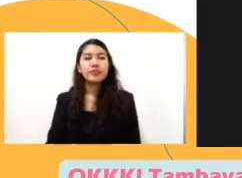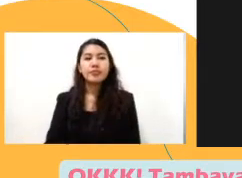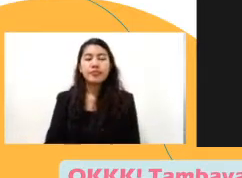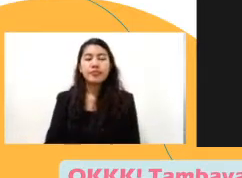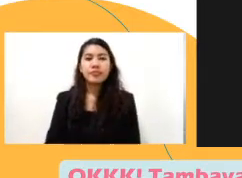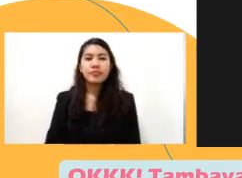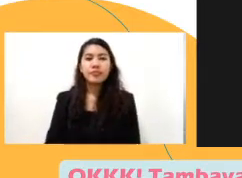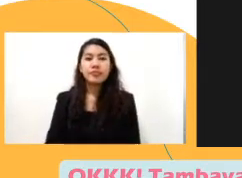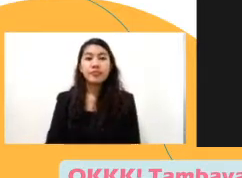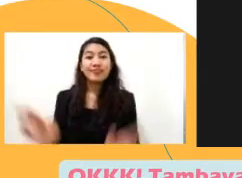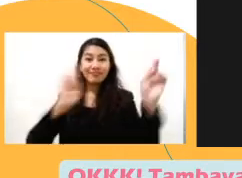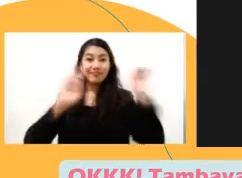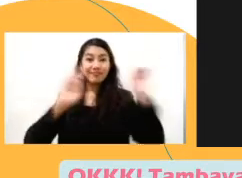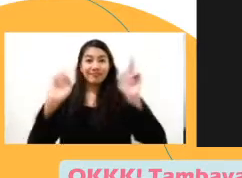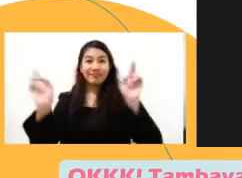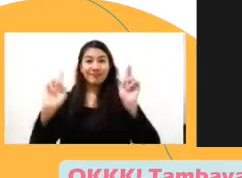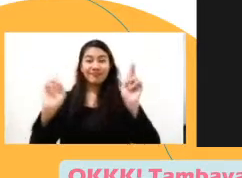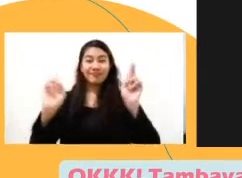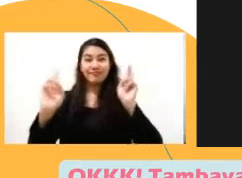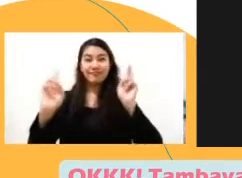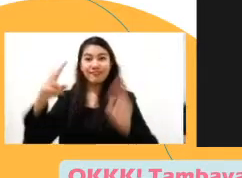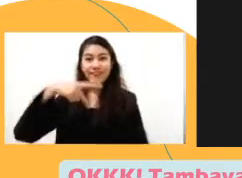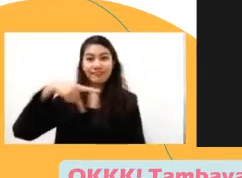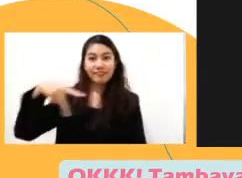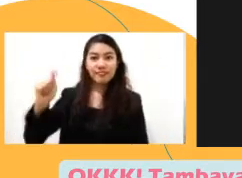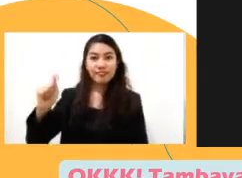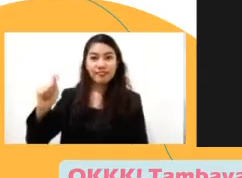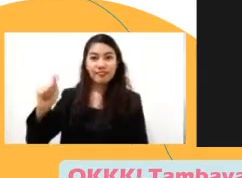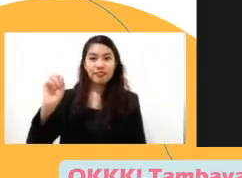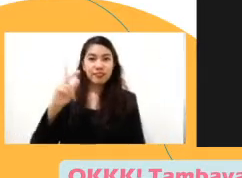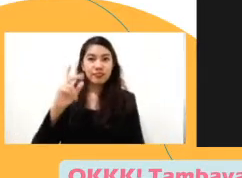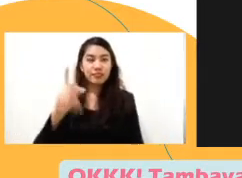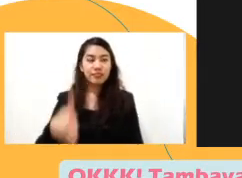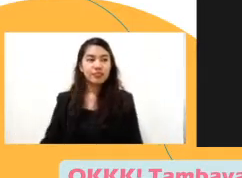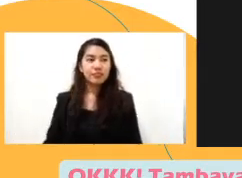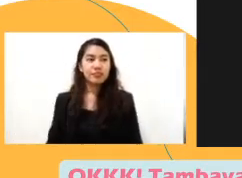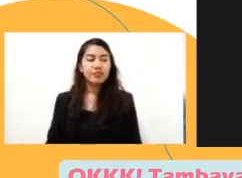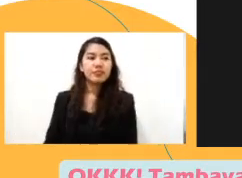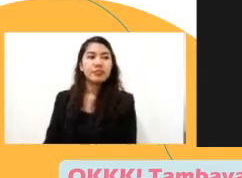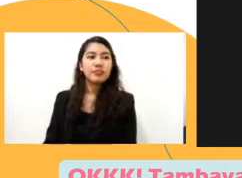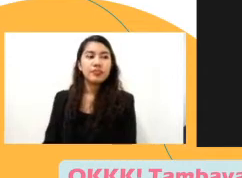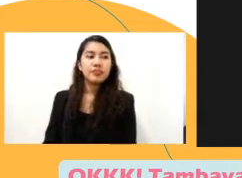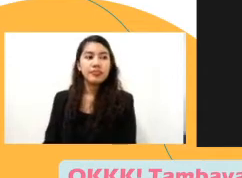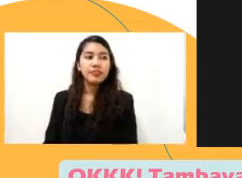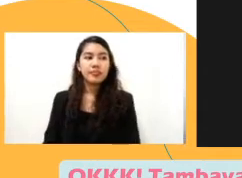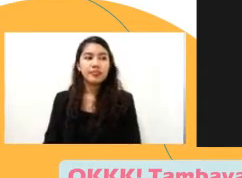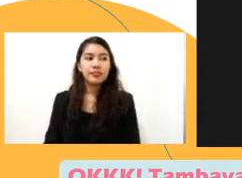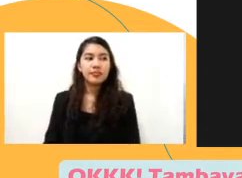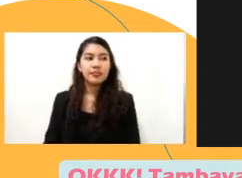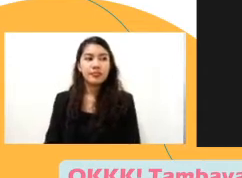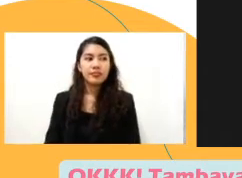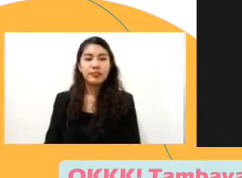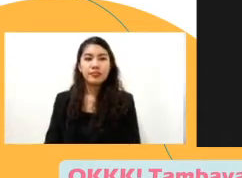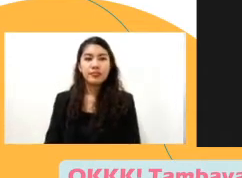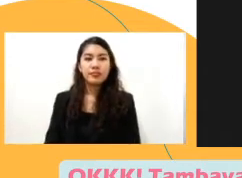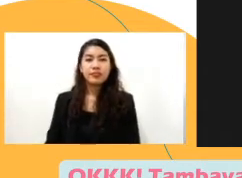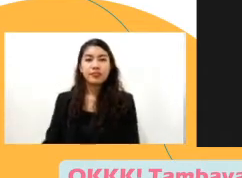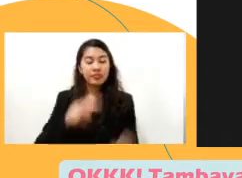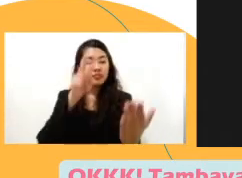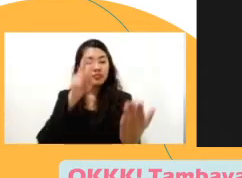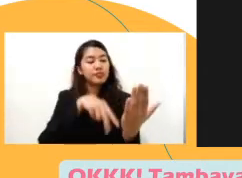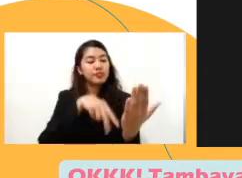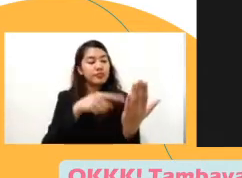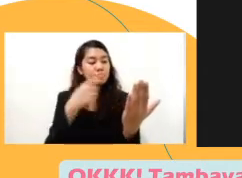ating PowerPoint. Okay. Sige. So, sige nga, katambayers, family. Yan, sabi ni Emmanuel,